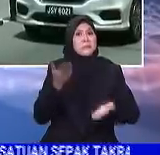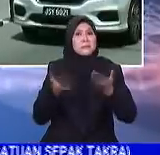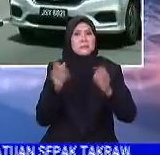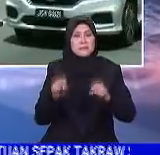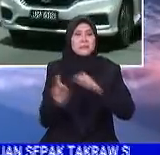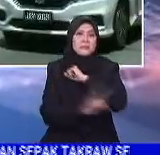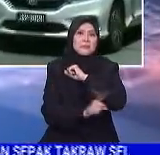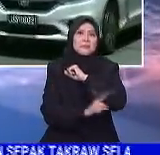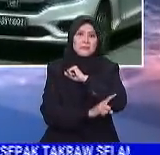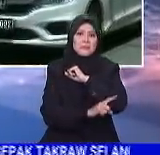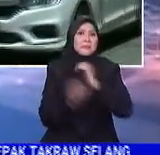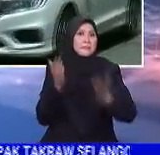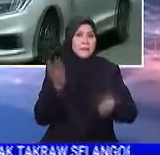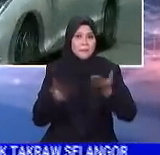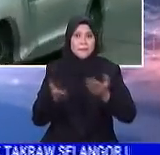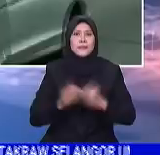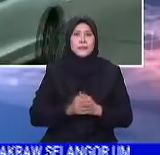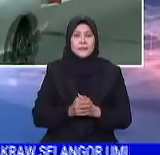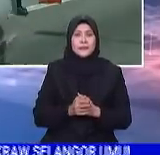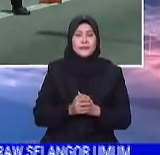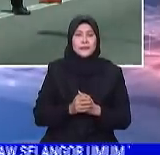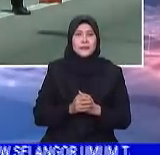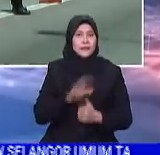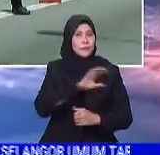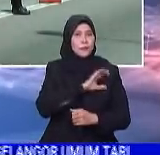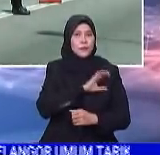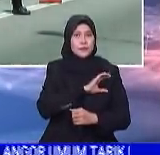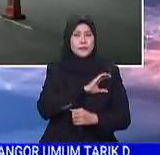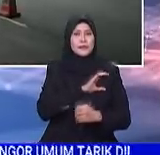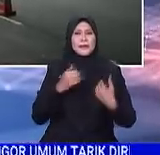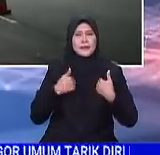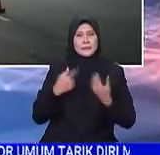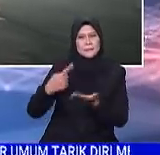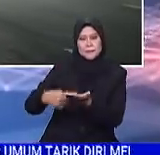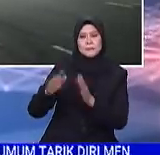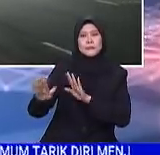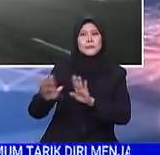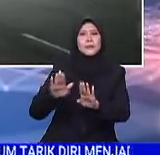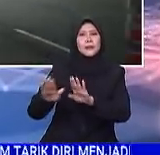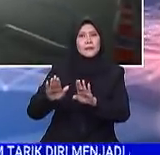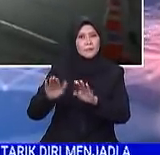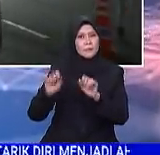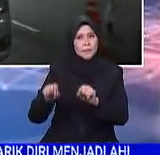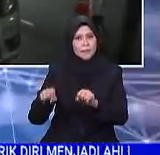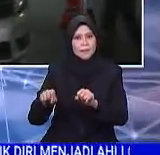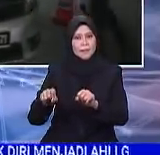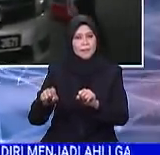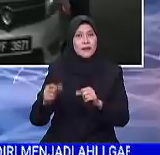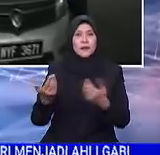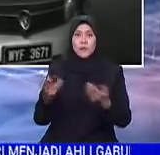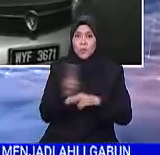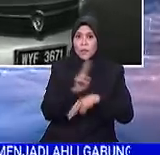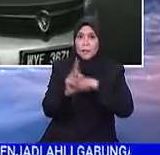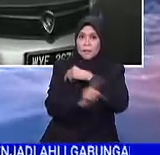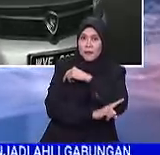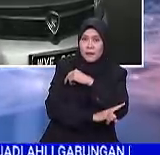compound. Boleh dikenakan compound. Pihak polis juga mempunyai budi bicara, ya. Sama ada untuk mengenakan